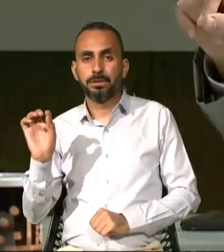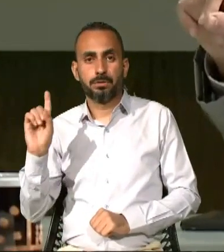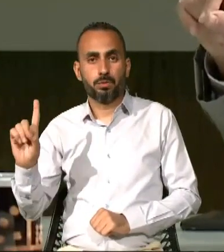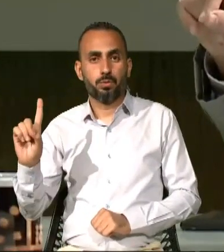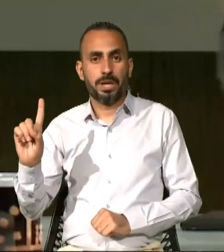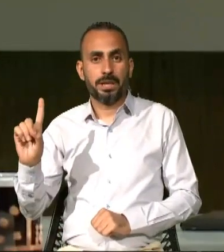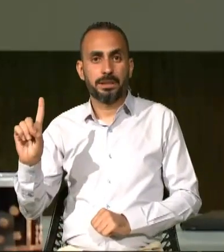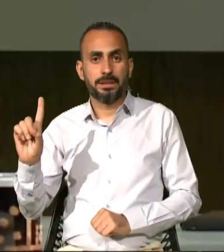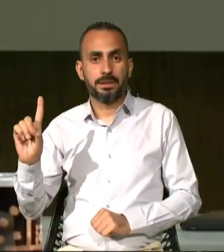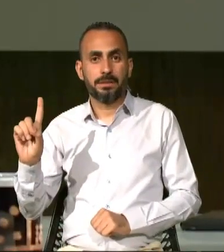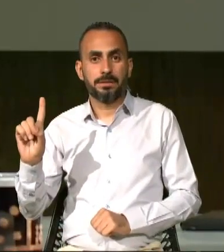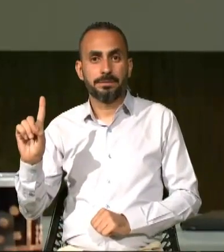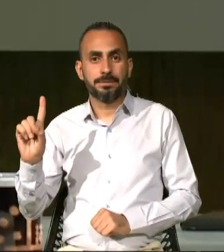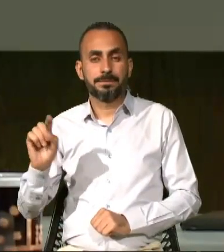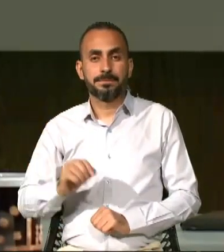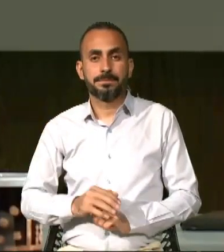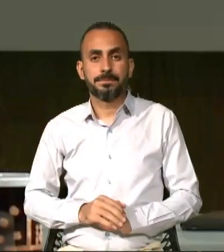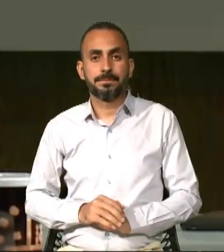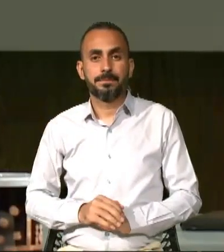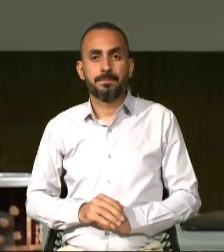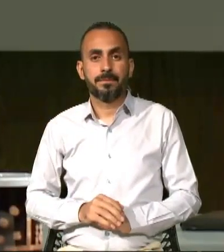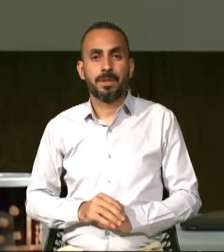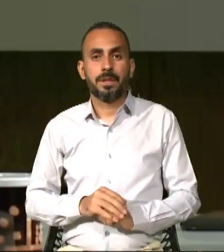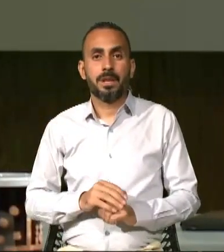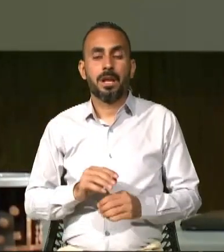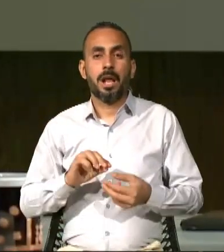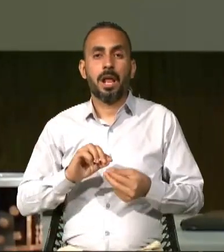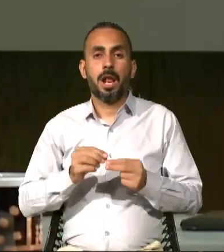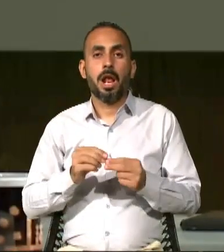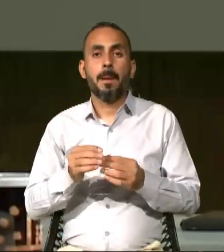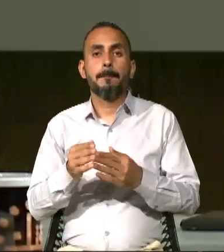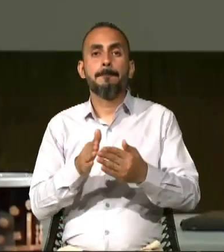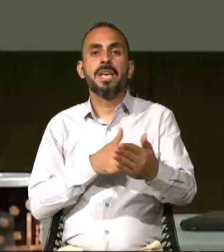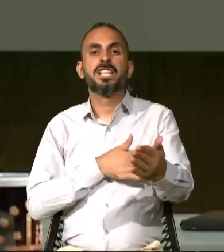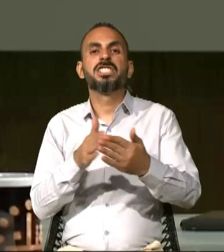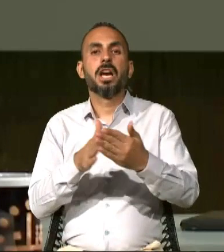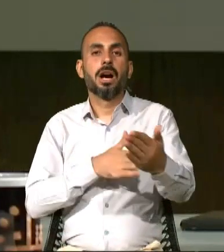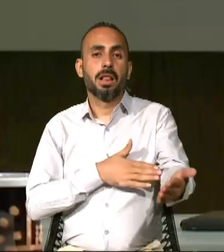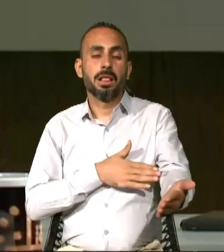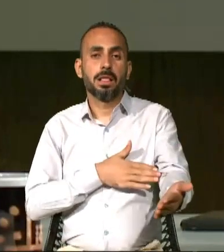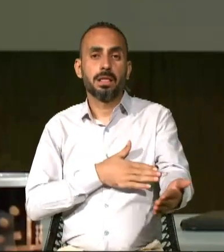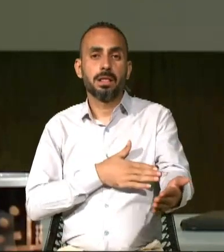1.1 كده صح مش كده؟ 1.1 مليار شاب.